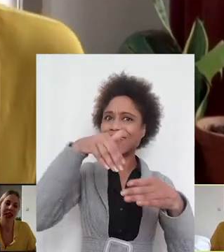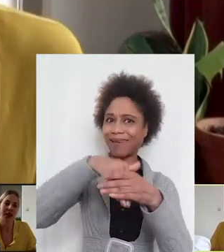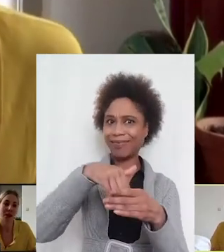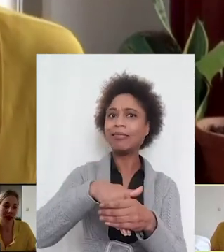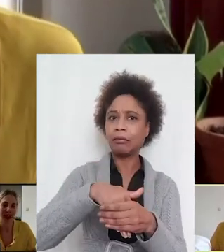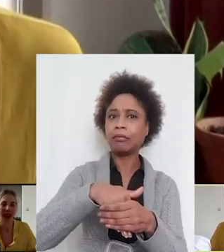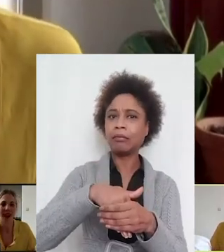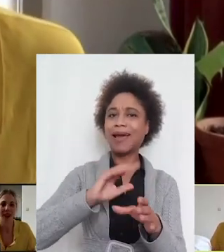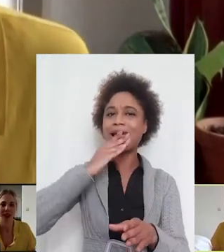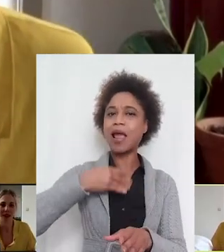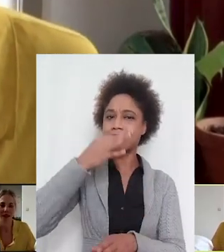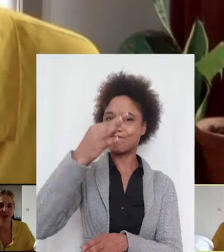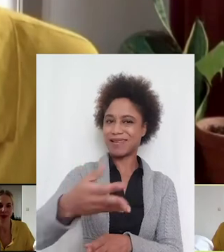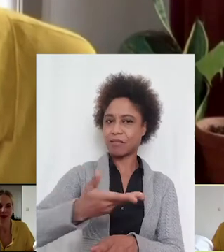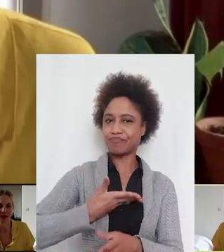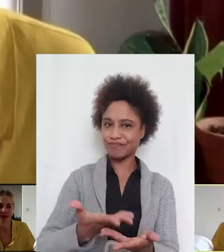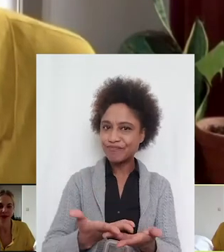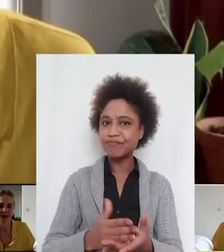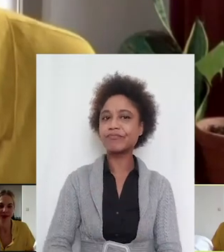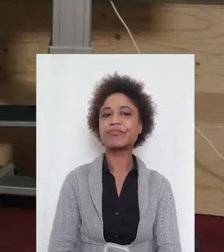een eigen plek krijgt.